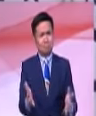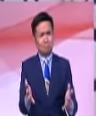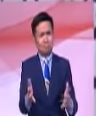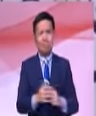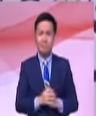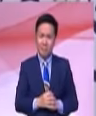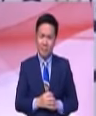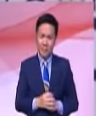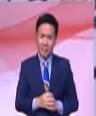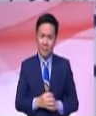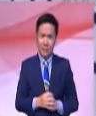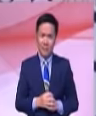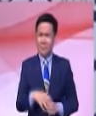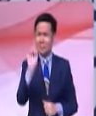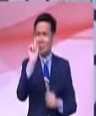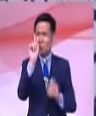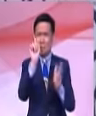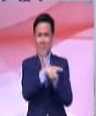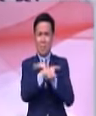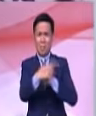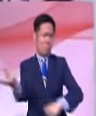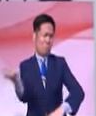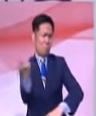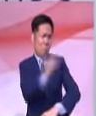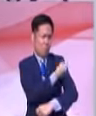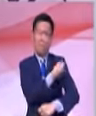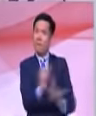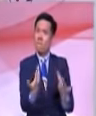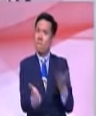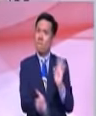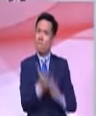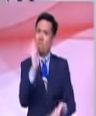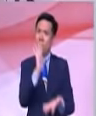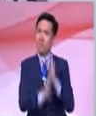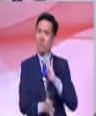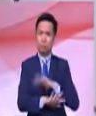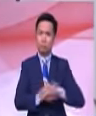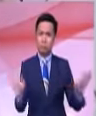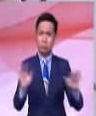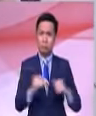Take about just 1 minute for the stick. 1 minute only.